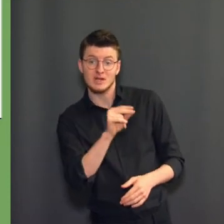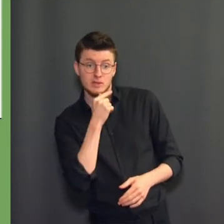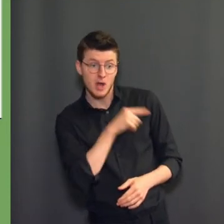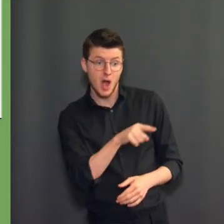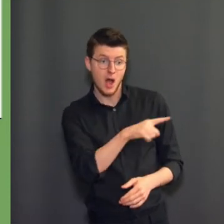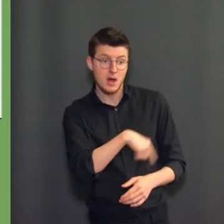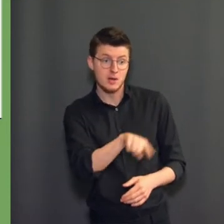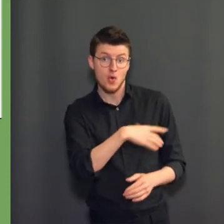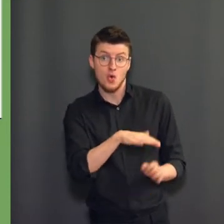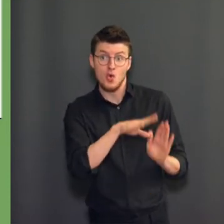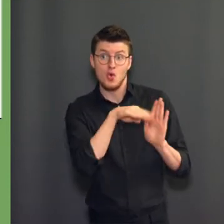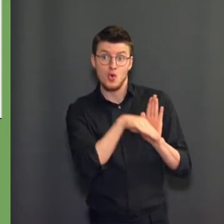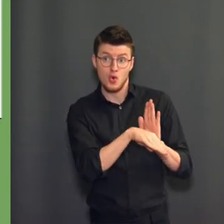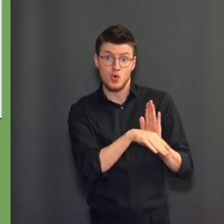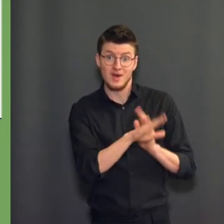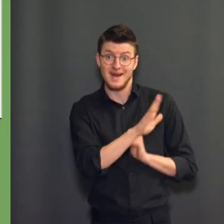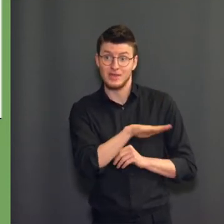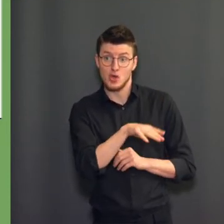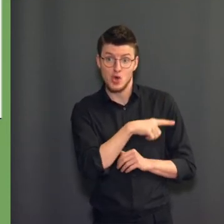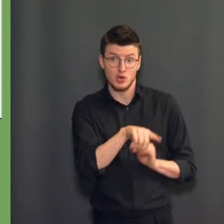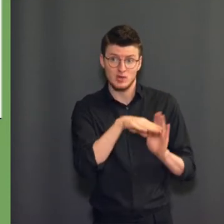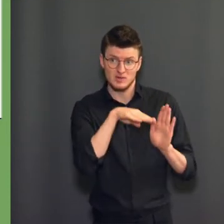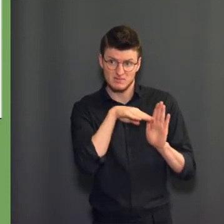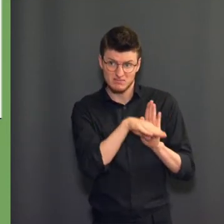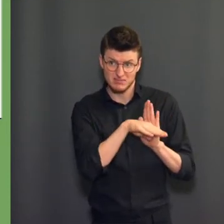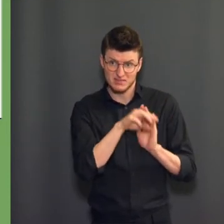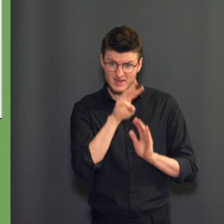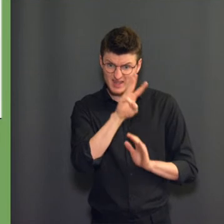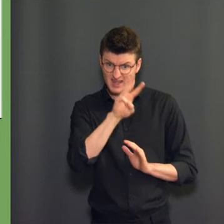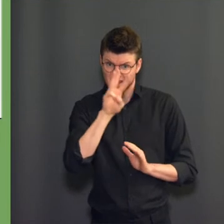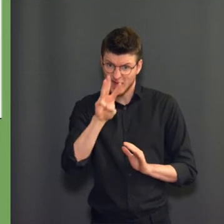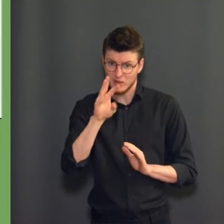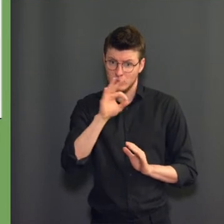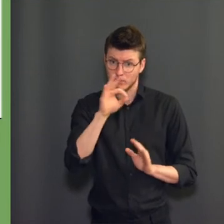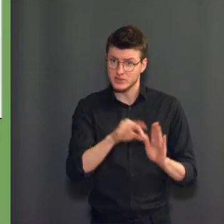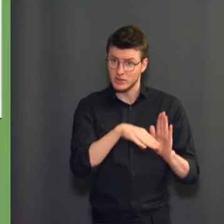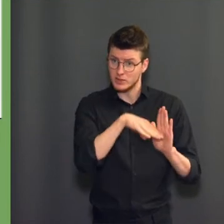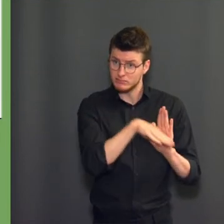met respectievelijk -33 en -24%.